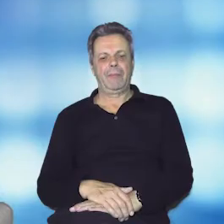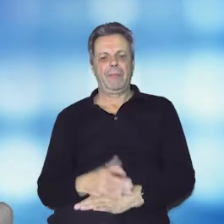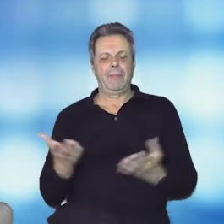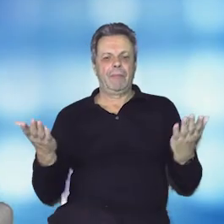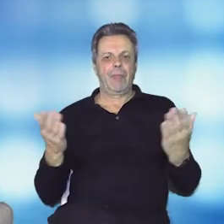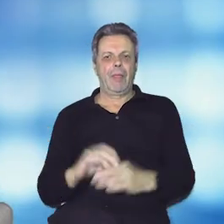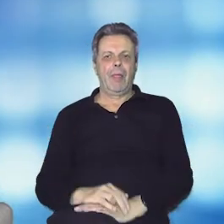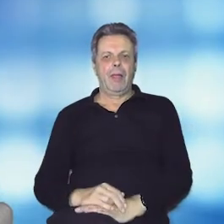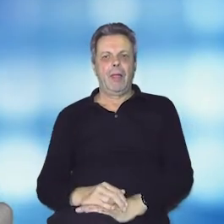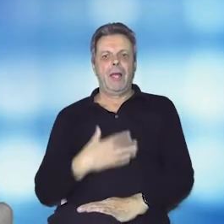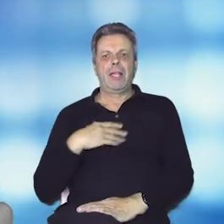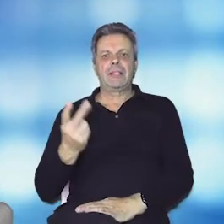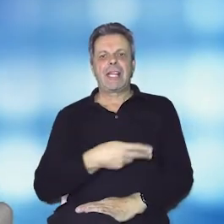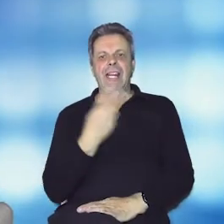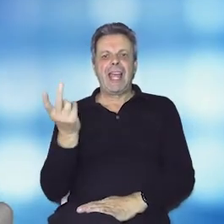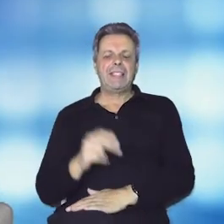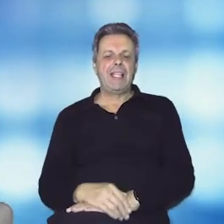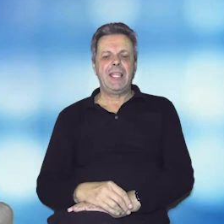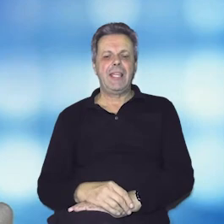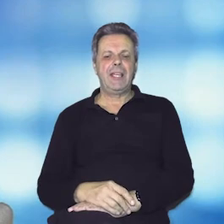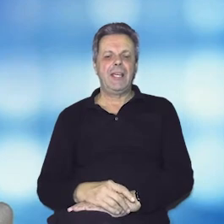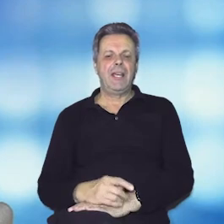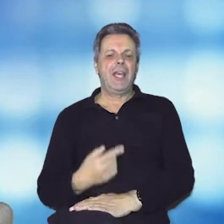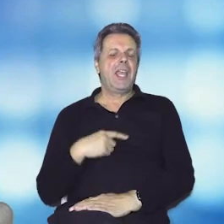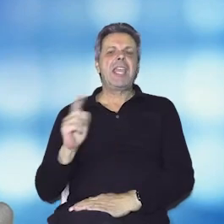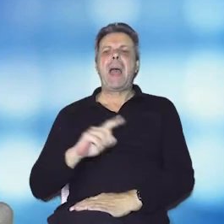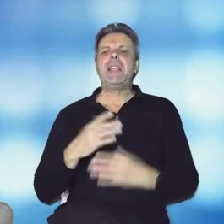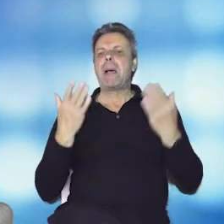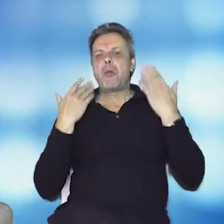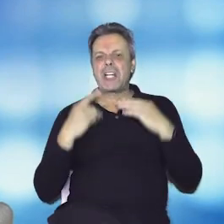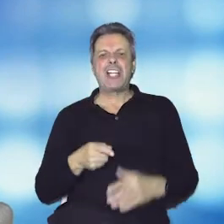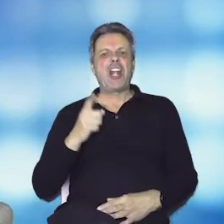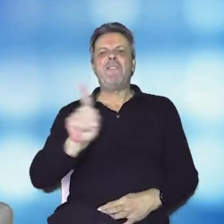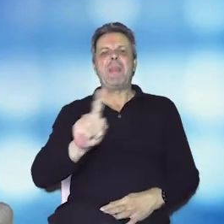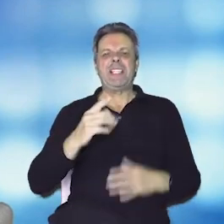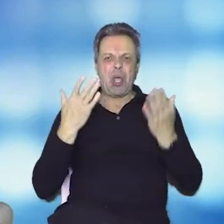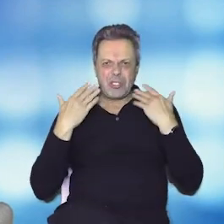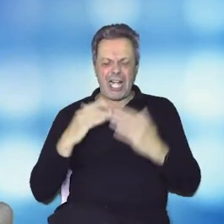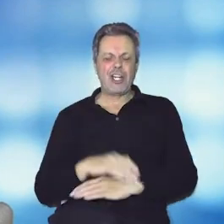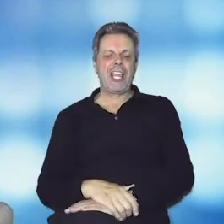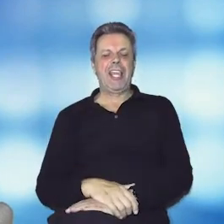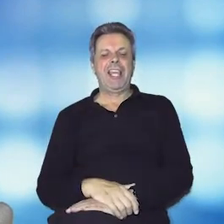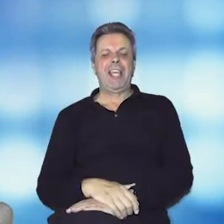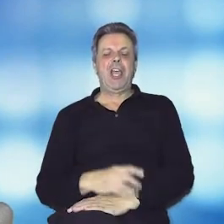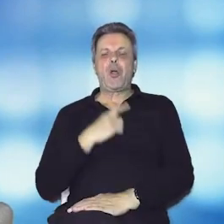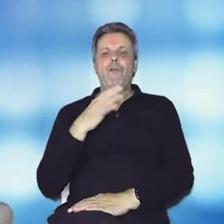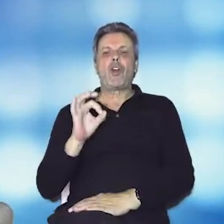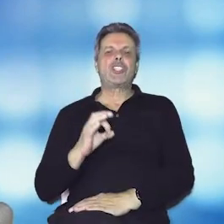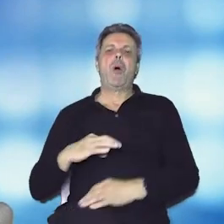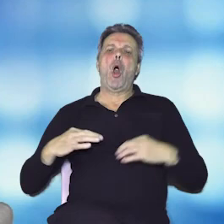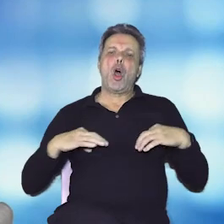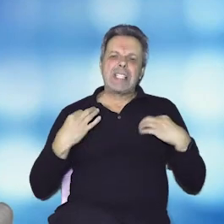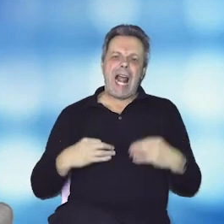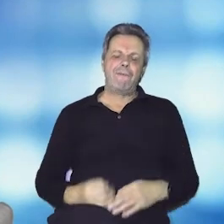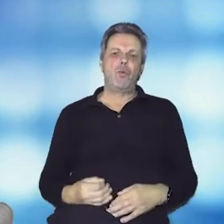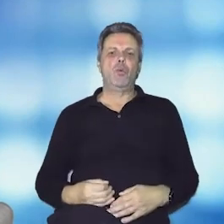Eto, drage gledateljice i gledatelji, niti sam ja ozračen, niti ste vi ozračeni. Govorili smo o